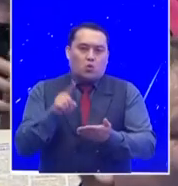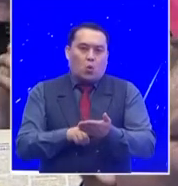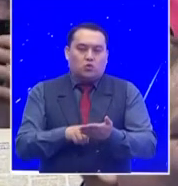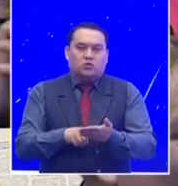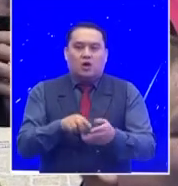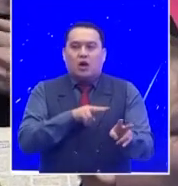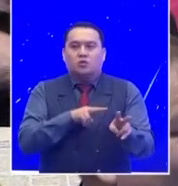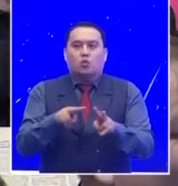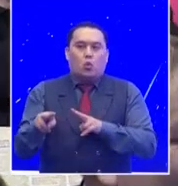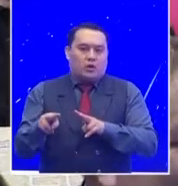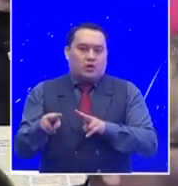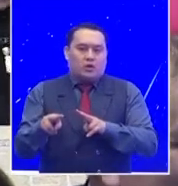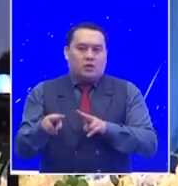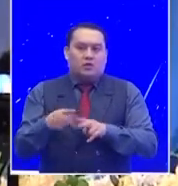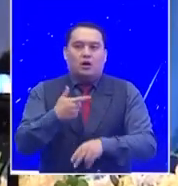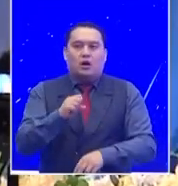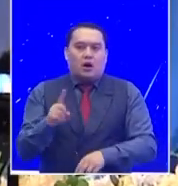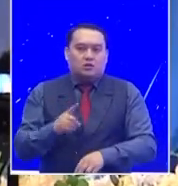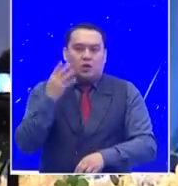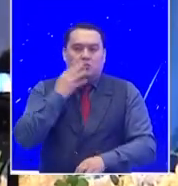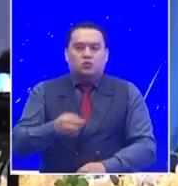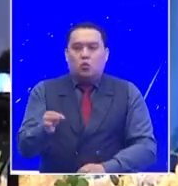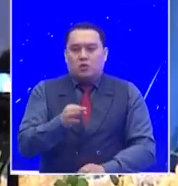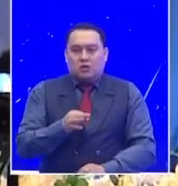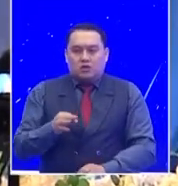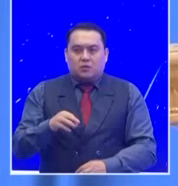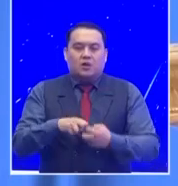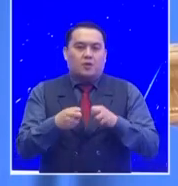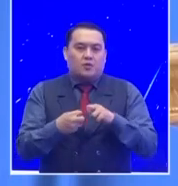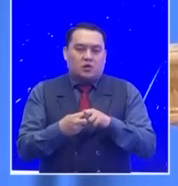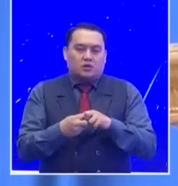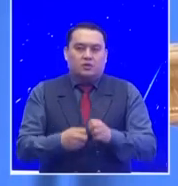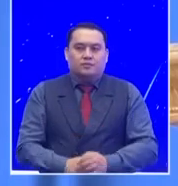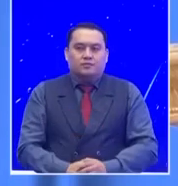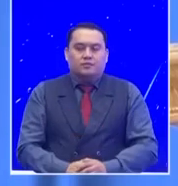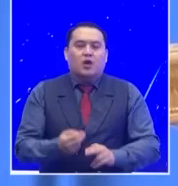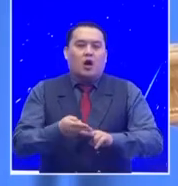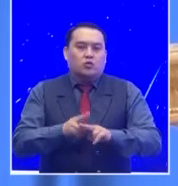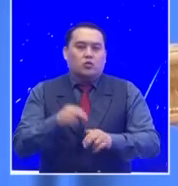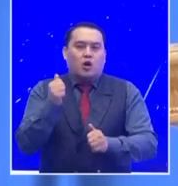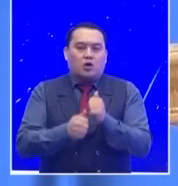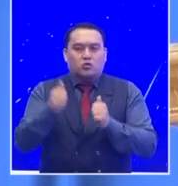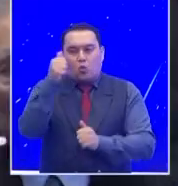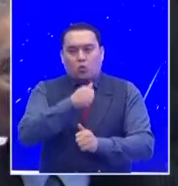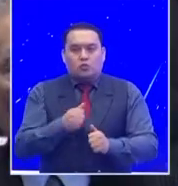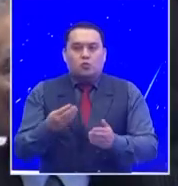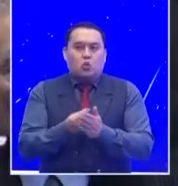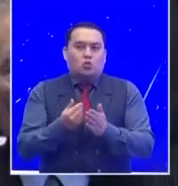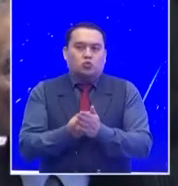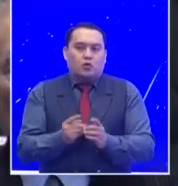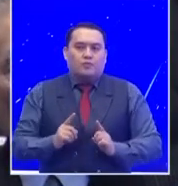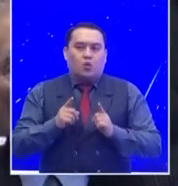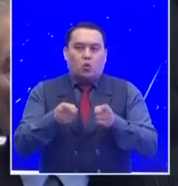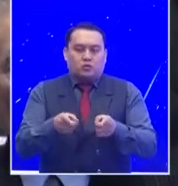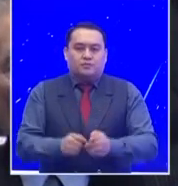он держит на особом контроле, это газификация Алматинской области и проблемы ирригационных сетей, на которые ежегодно в бюджет будут закладываться